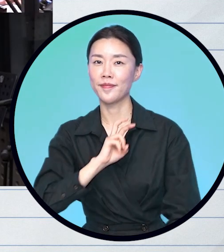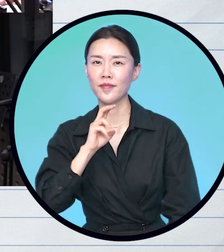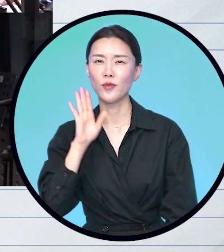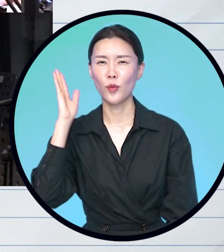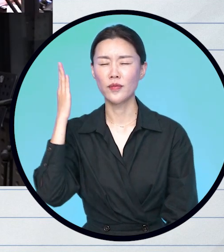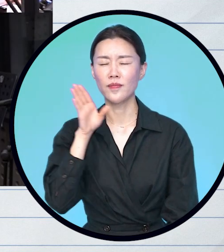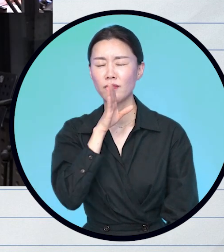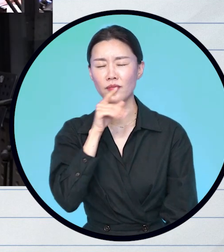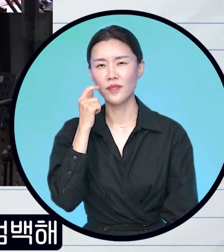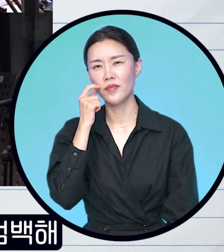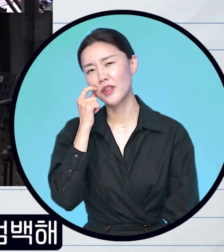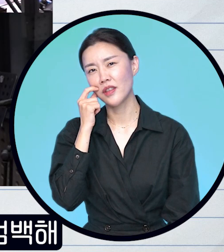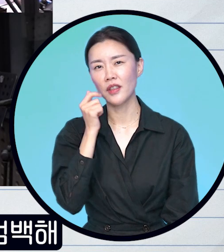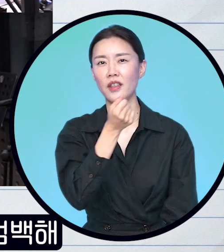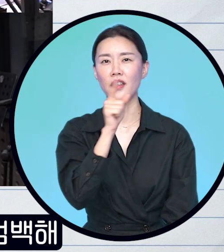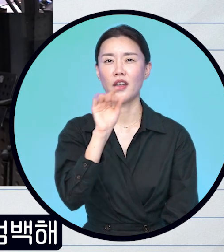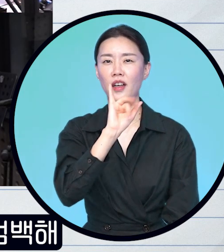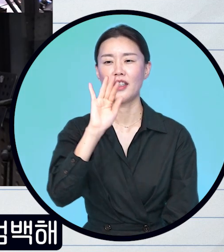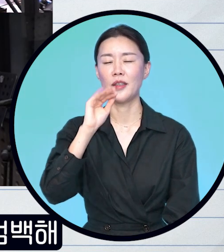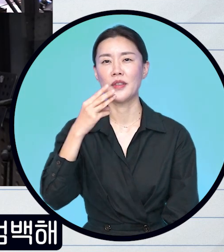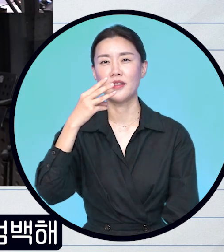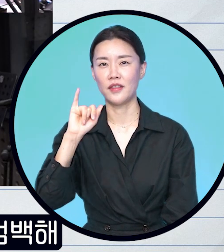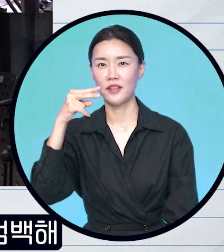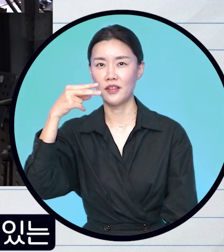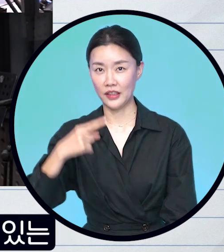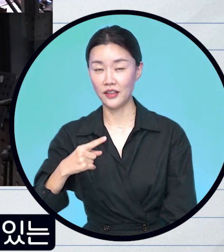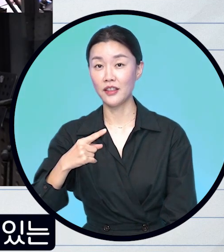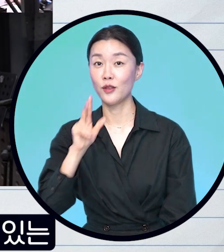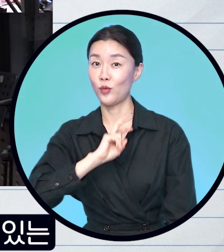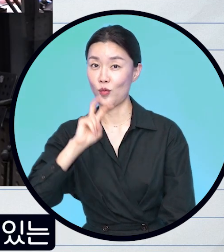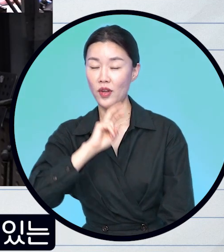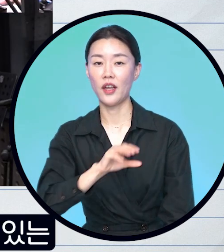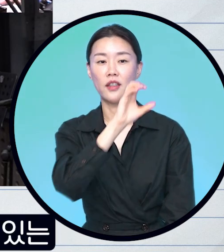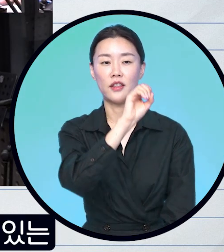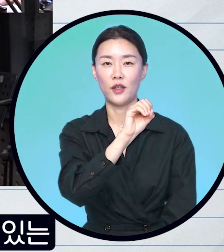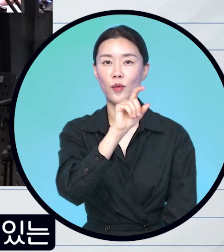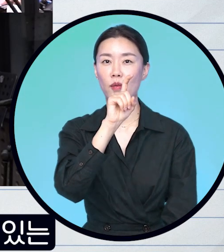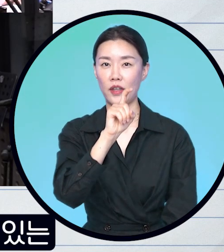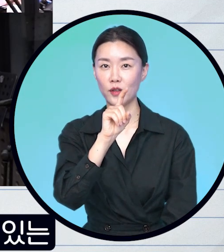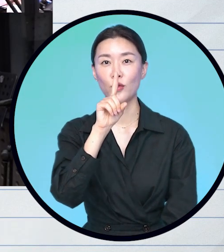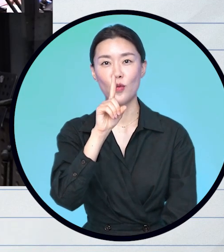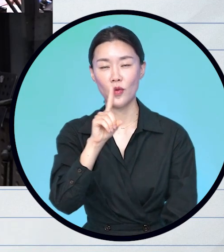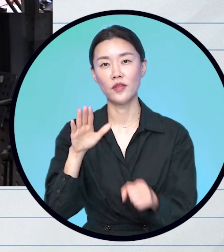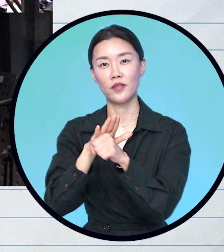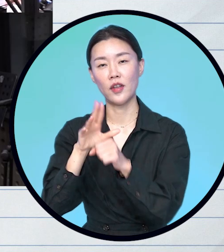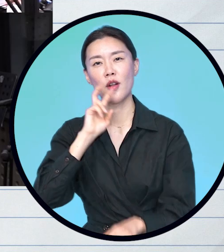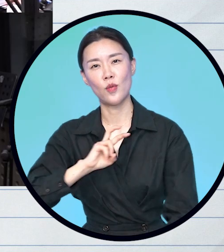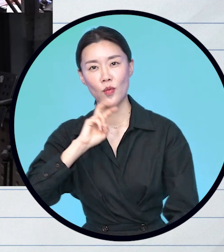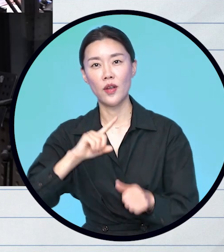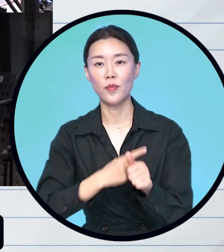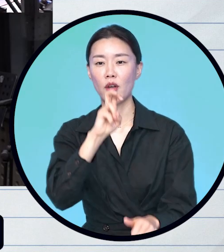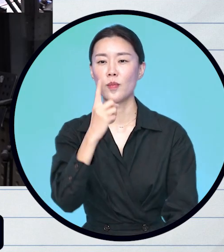트렌디한 하이브리드 팝록 제로 바이 원 러브송으로 컴백해 모아들의 정신 정말 혼미하게 만들고 있는 투모로우 바이